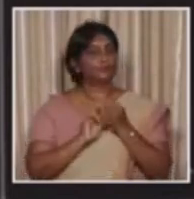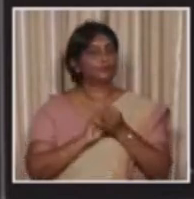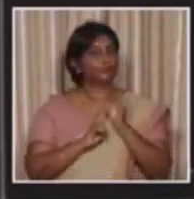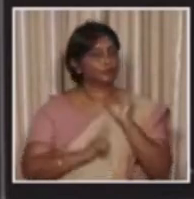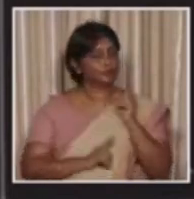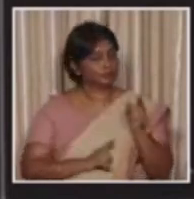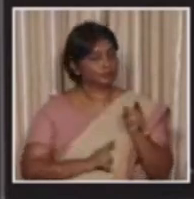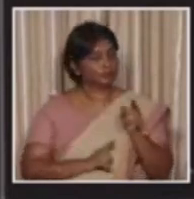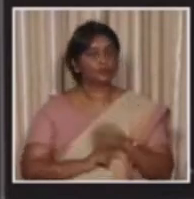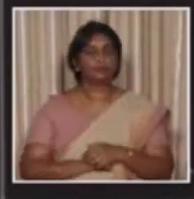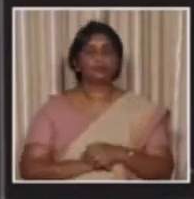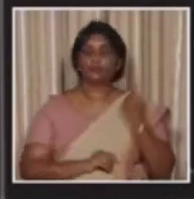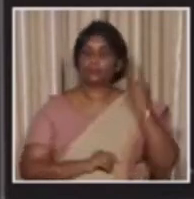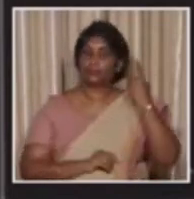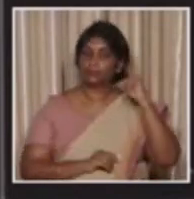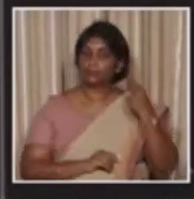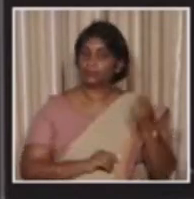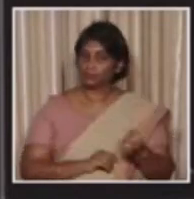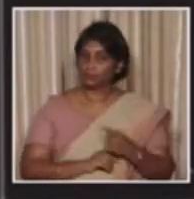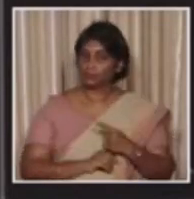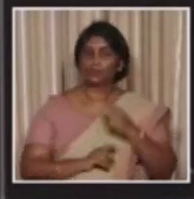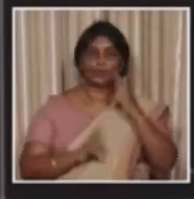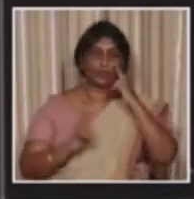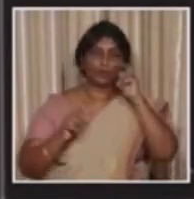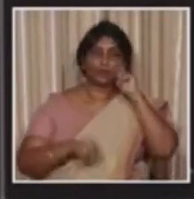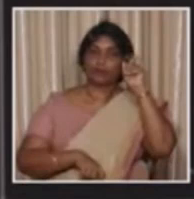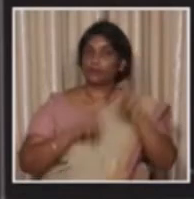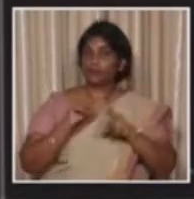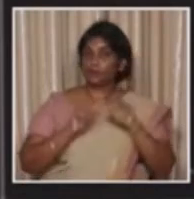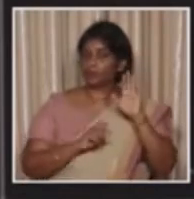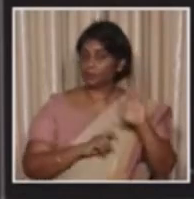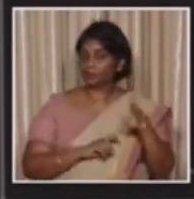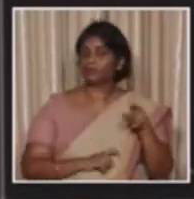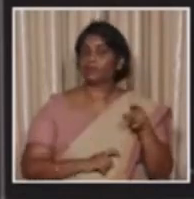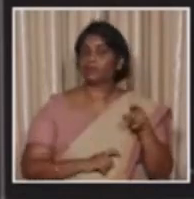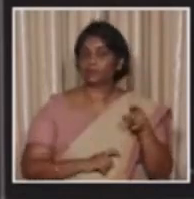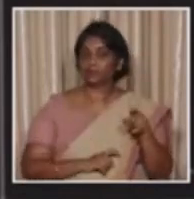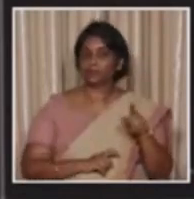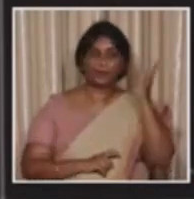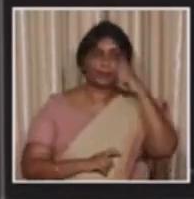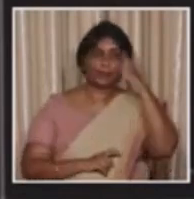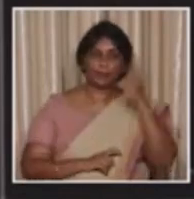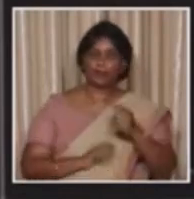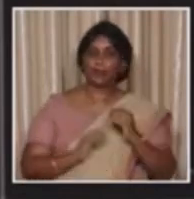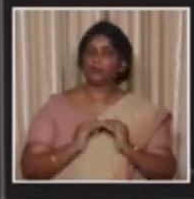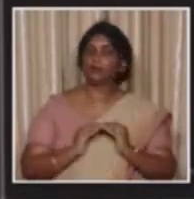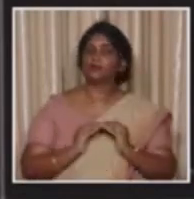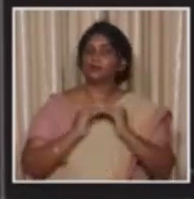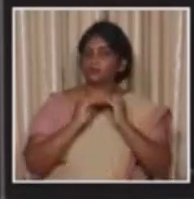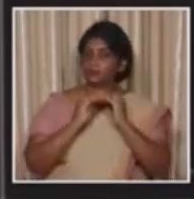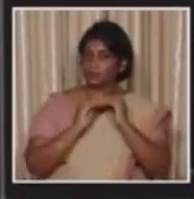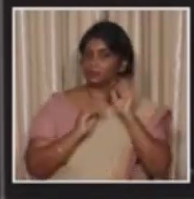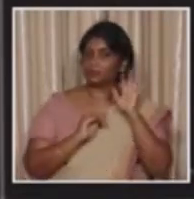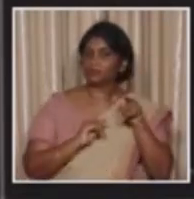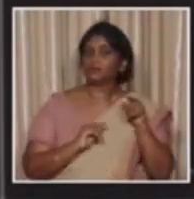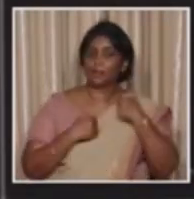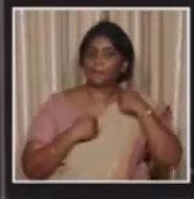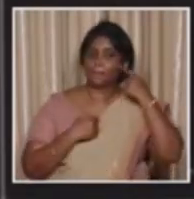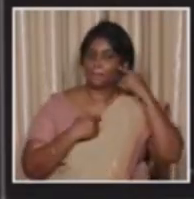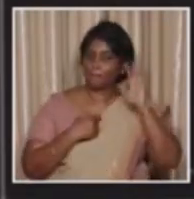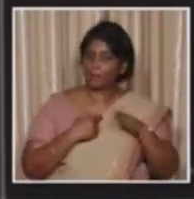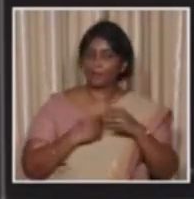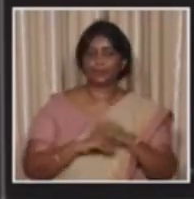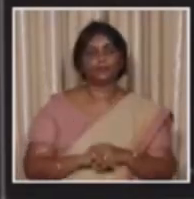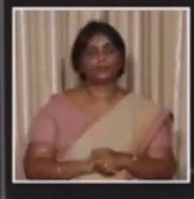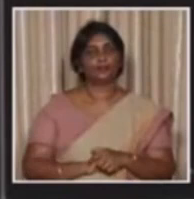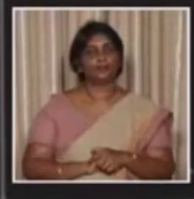பெருந்தோட்ட கம்பெனிகள் மேற்கொள்ளும் அடாவடித்தனத்தை நிறுத்த அரசாங்கம் நடவடிக்கை எடுக்க வேண்டும் என நாடாளுமன்ற உறுப்பினர் வடிவேல் சுரேஷ் தெரிவித்துள்ளார்.